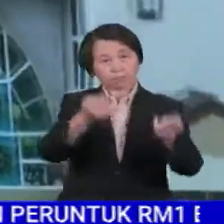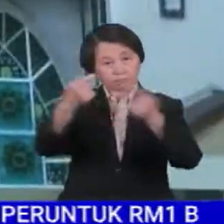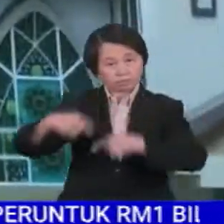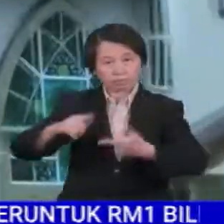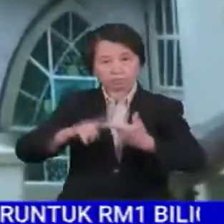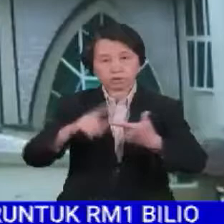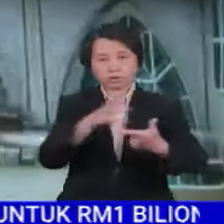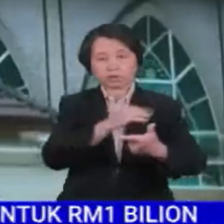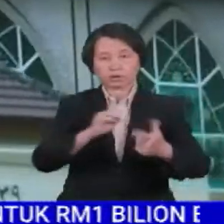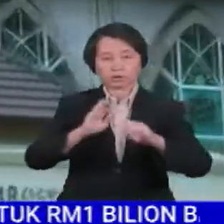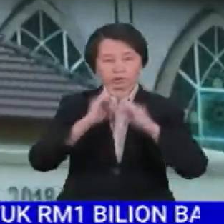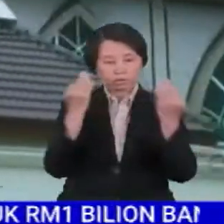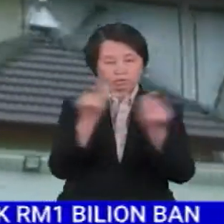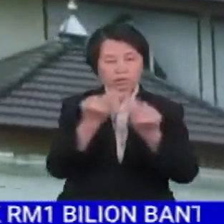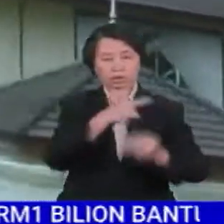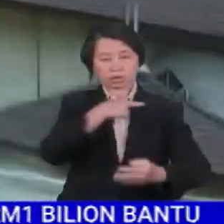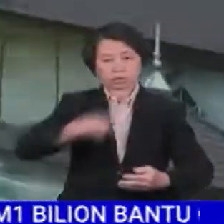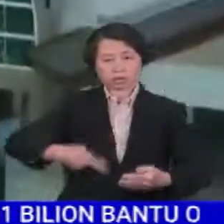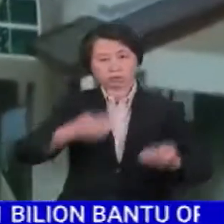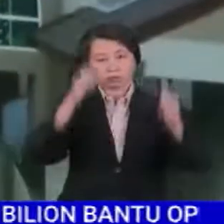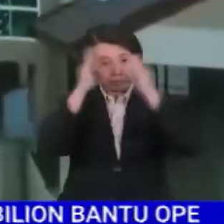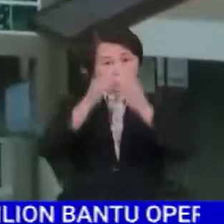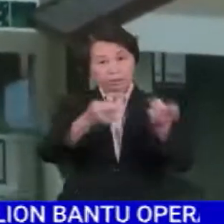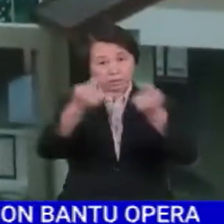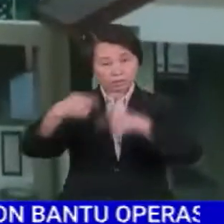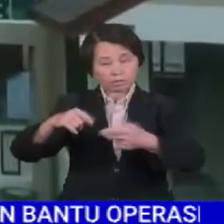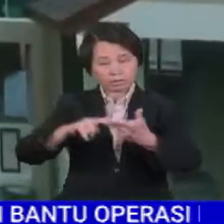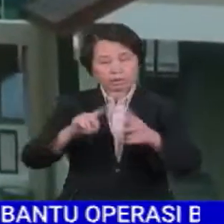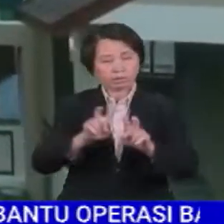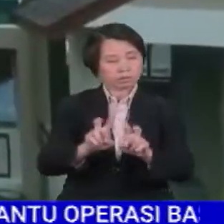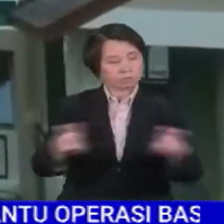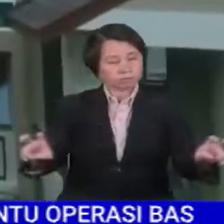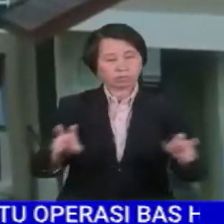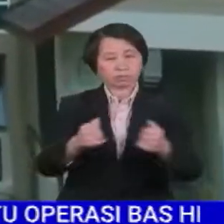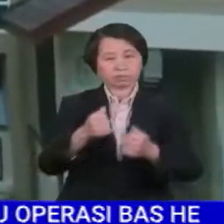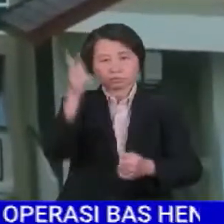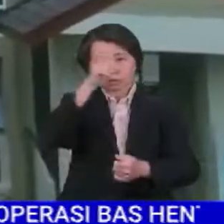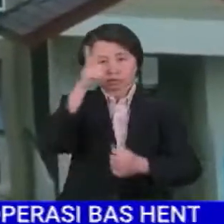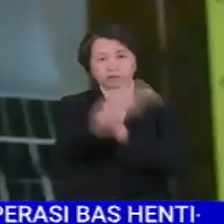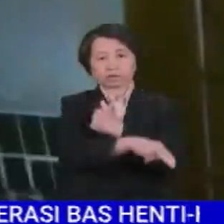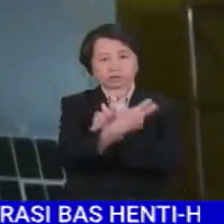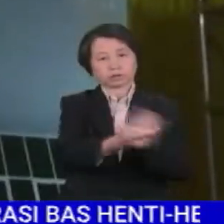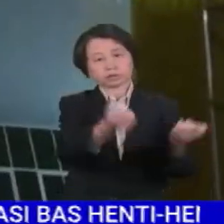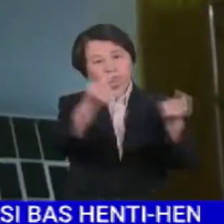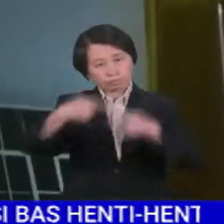Alam Shah dan kerabat Diraja Pahang serta barisan kepimpinan kerajaan negeri.